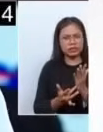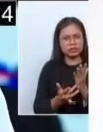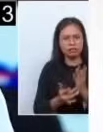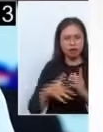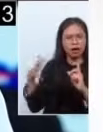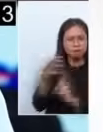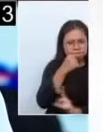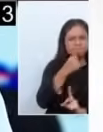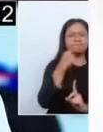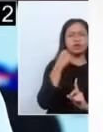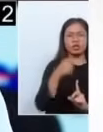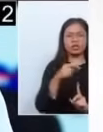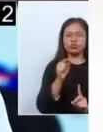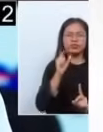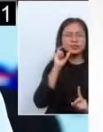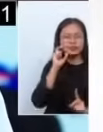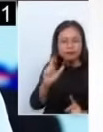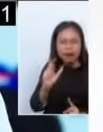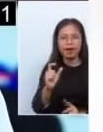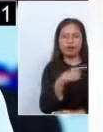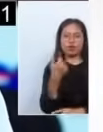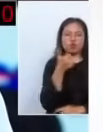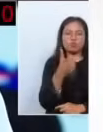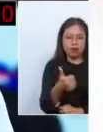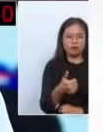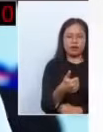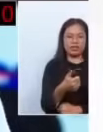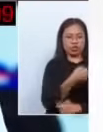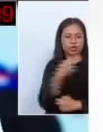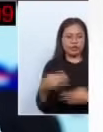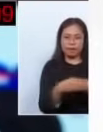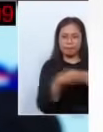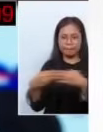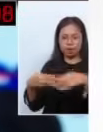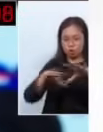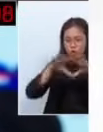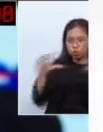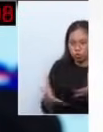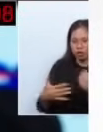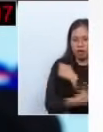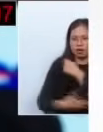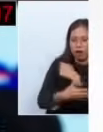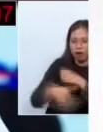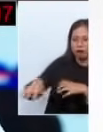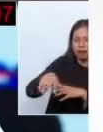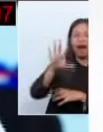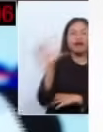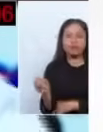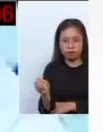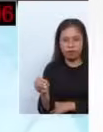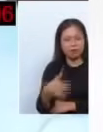masing-masing memiliki bekal ya. Karena bagaimanapun juga kubu 01 misalnya Mas Anies punya track record di bidang